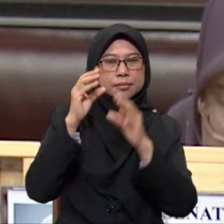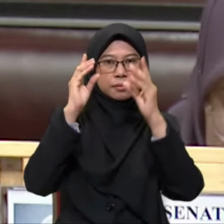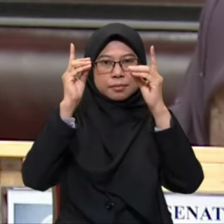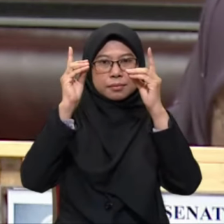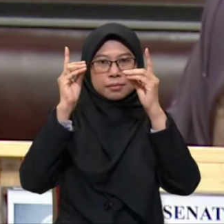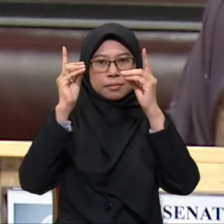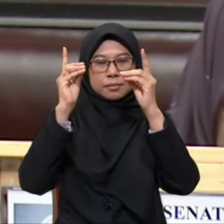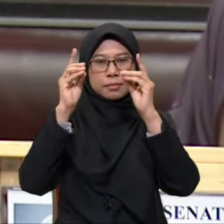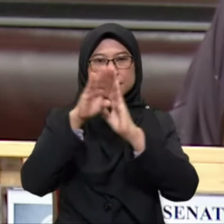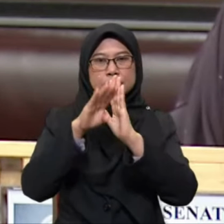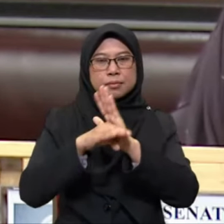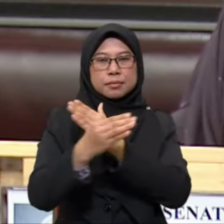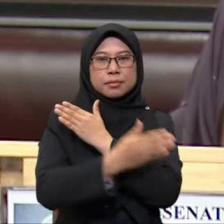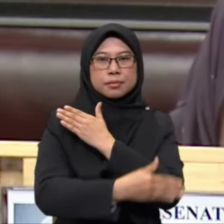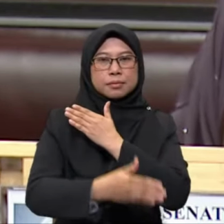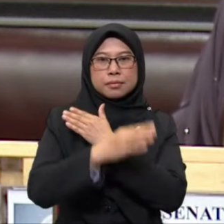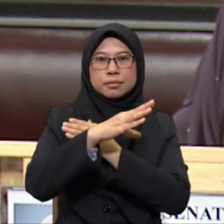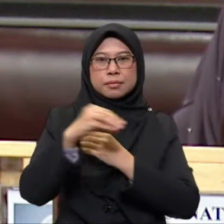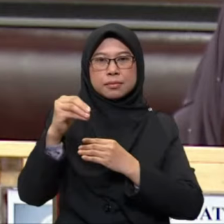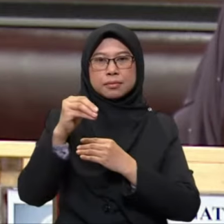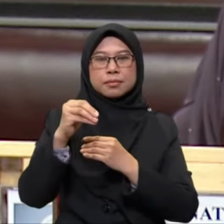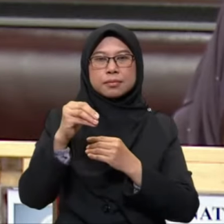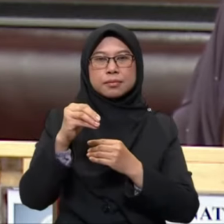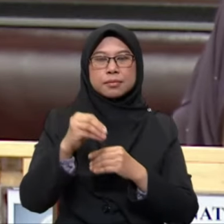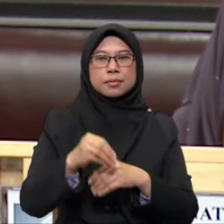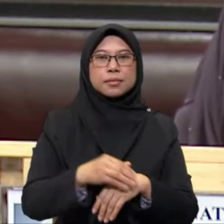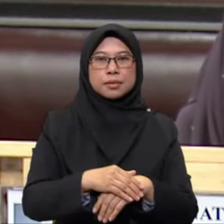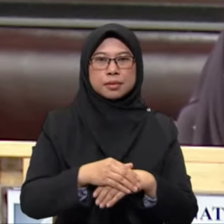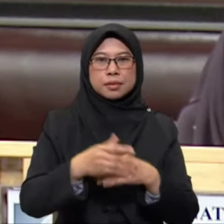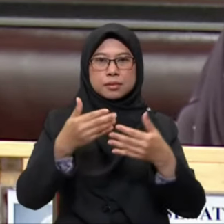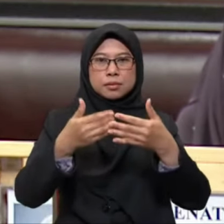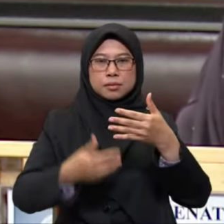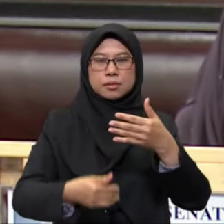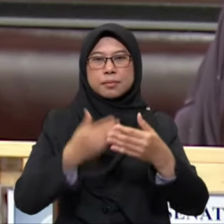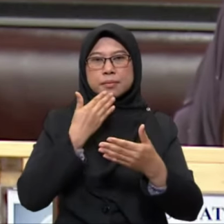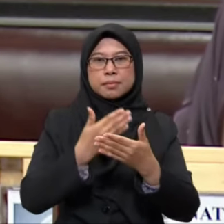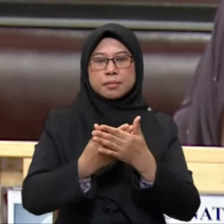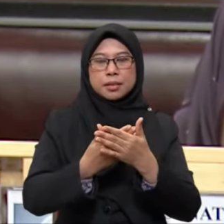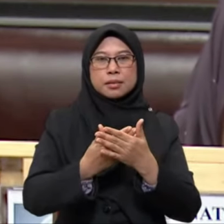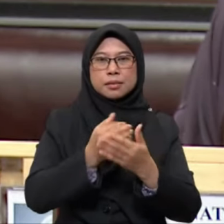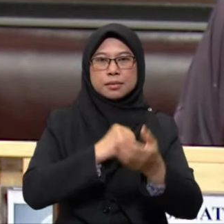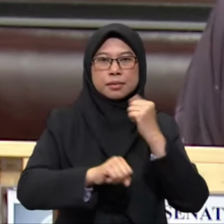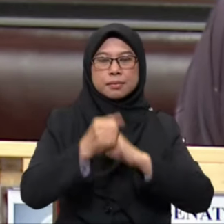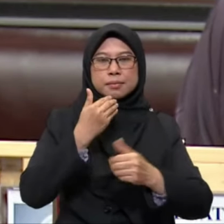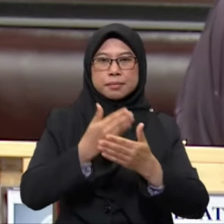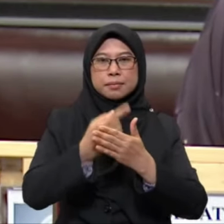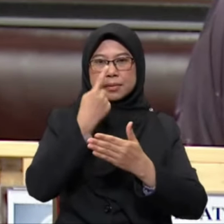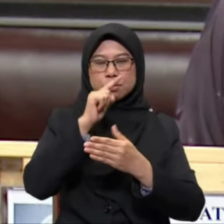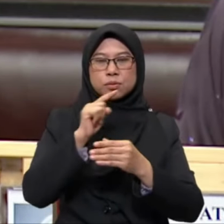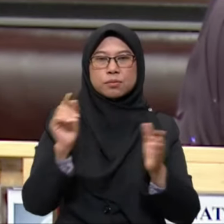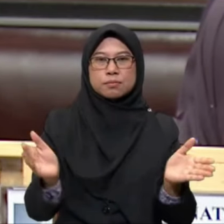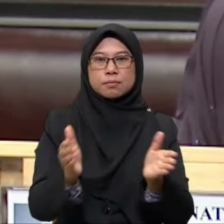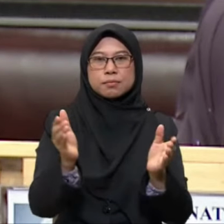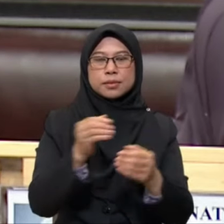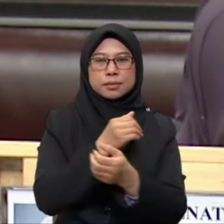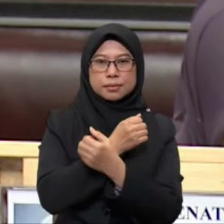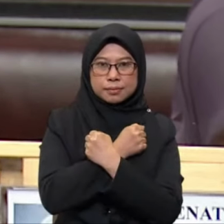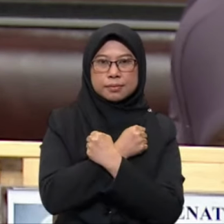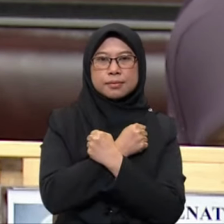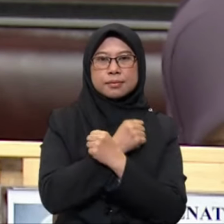pendidikan rukun negara dan nilai-nilai murni bagi memupuk semangat perpaduan dan cintakan